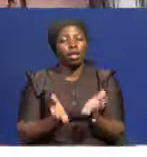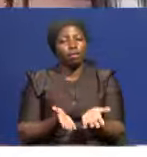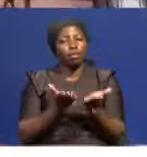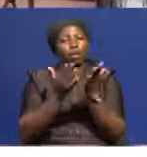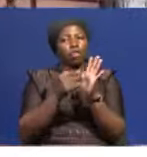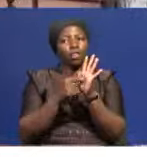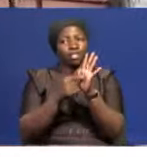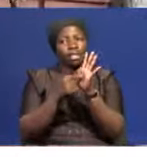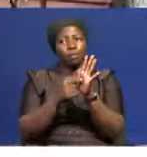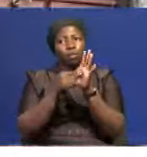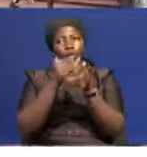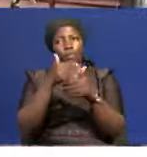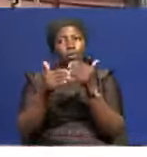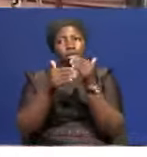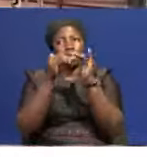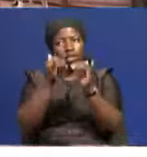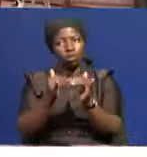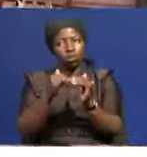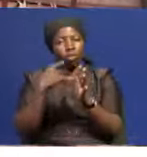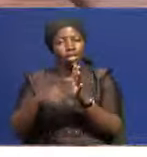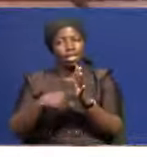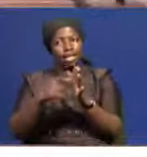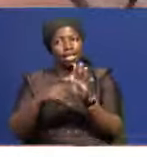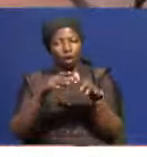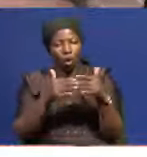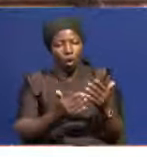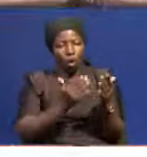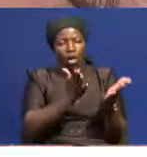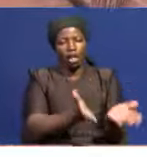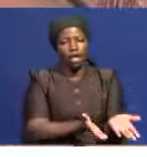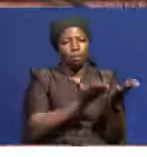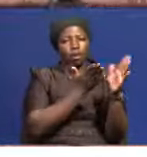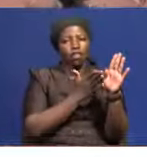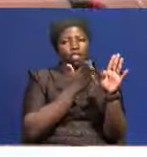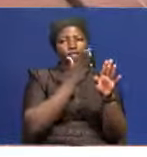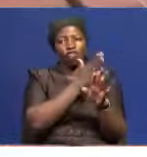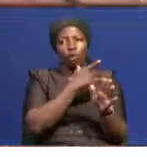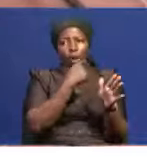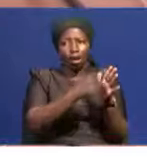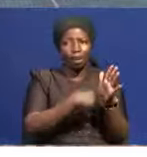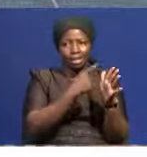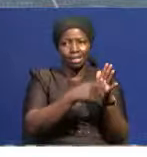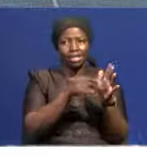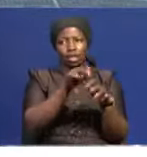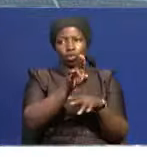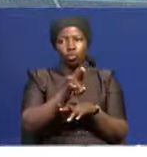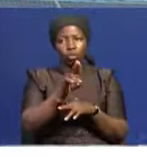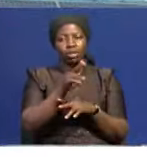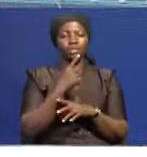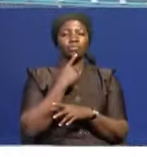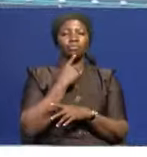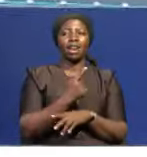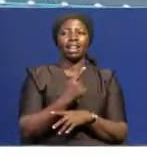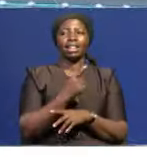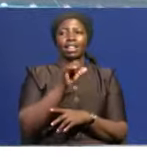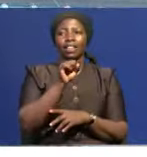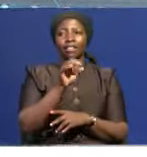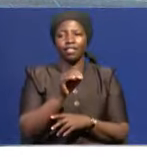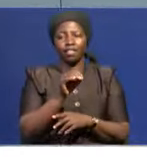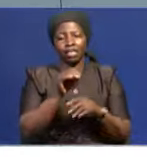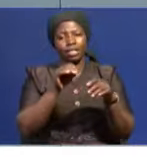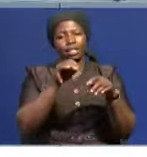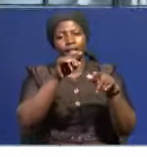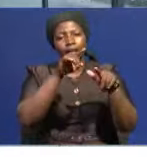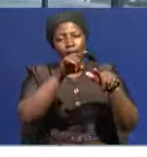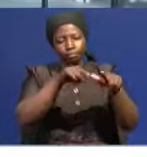vipya ama kuboresha mashine za zamani, ikichukua eneo la mita za mraba 150